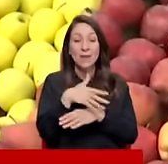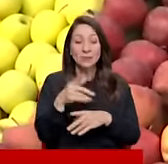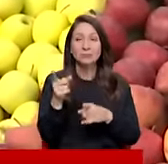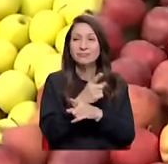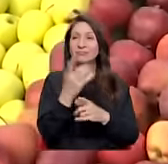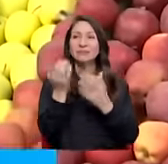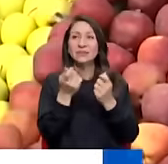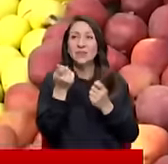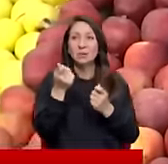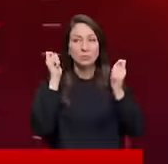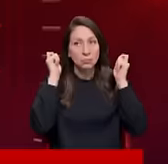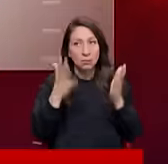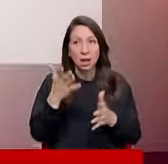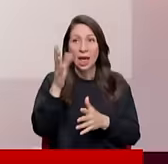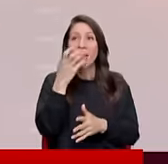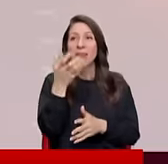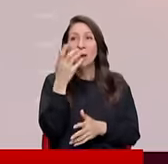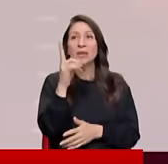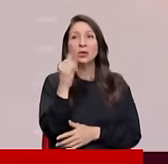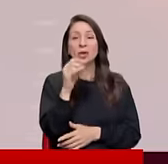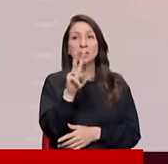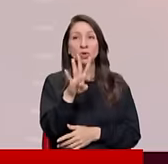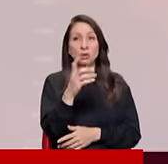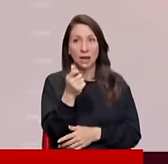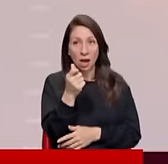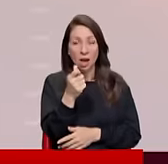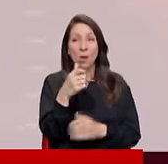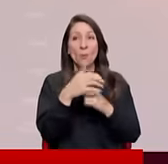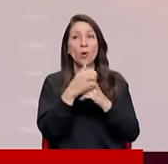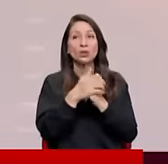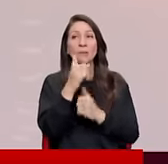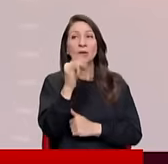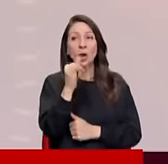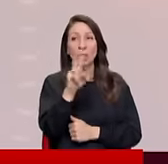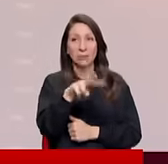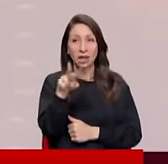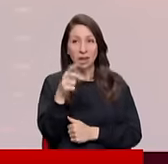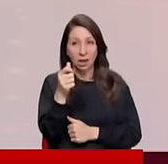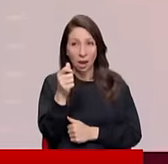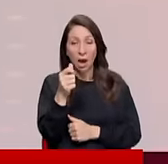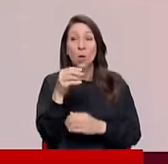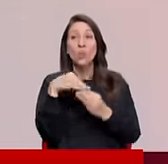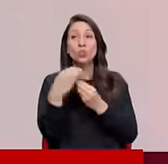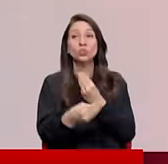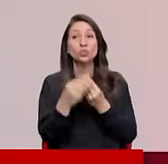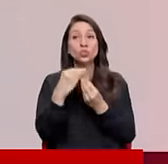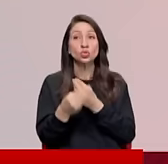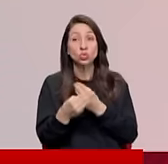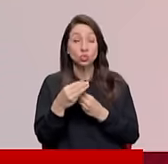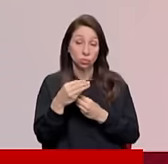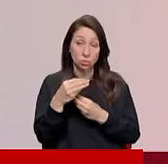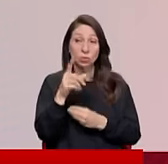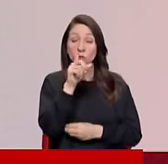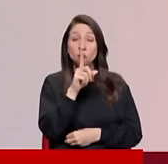reyonlarındaki fiyatlar da cep yakıyor. Elmanın kilosu 24 lira, portakalın kilosu 22 lira, ithal